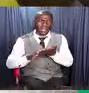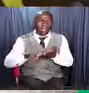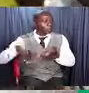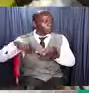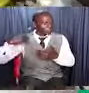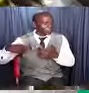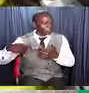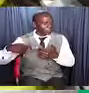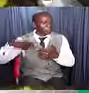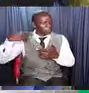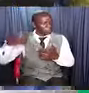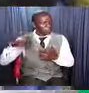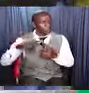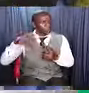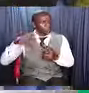Hatuwezi wenyewe